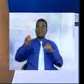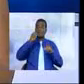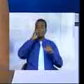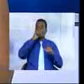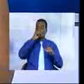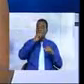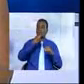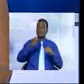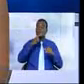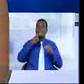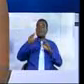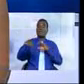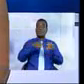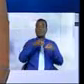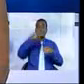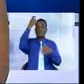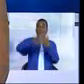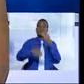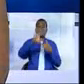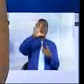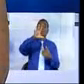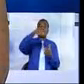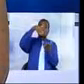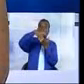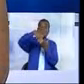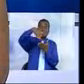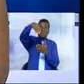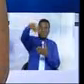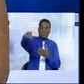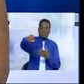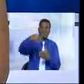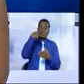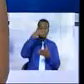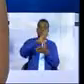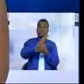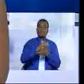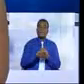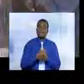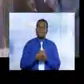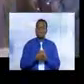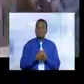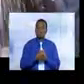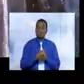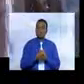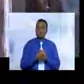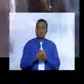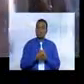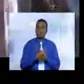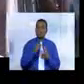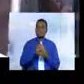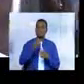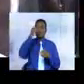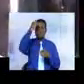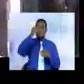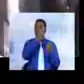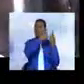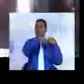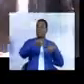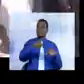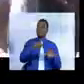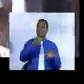Loka, une réalisation qui a coûté 5 milliards de francs CFA. Jérôme Kofi Aboulin. C'est officiel, depuis